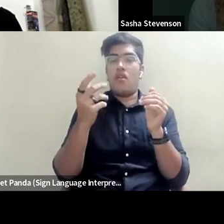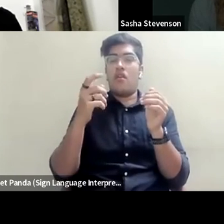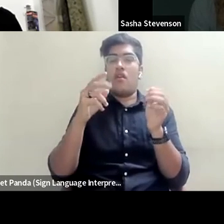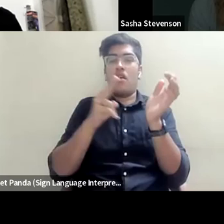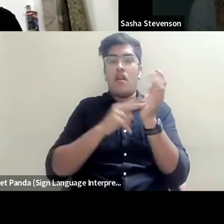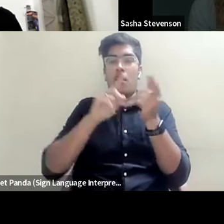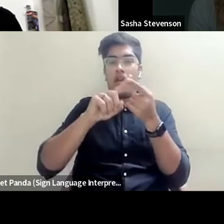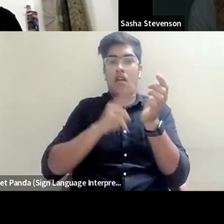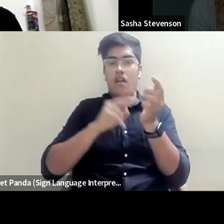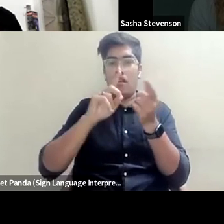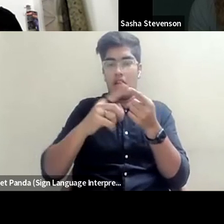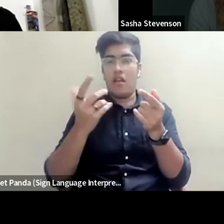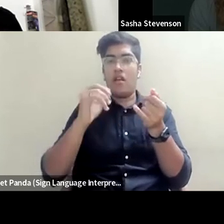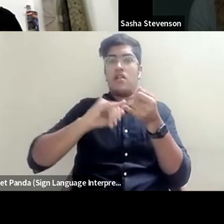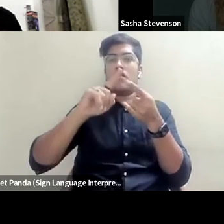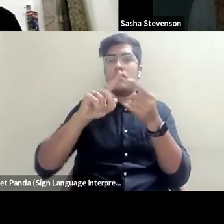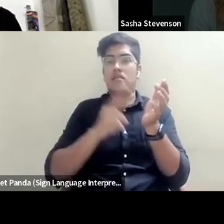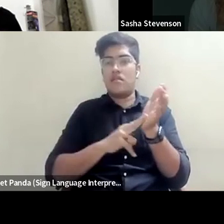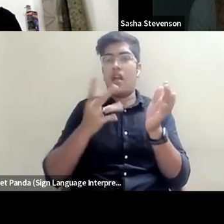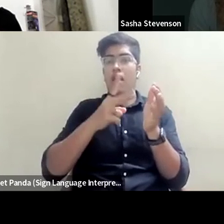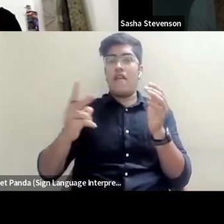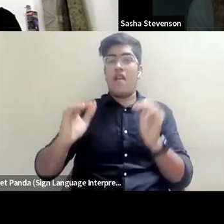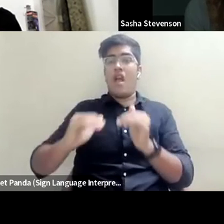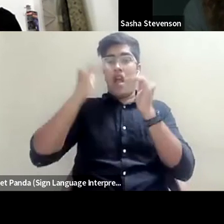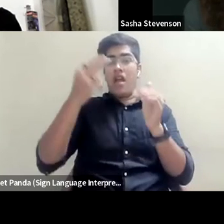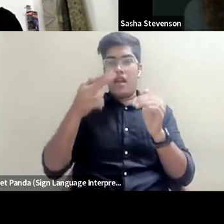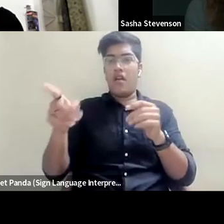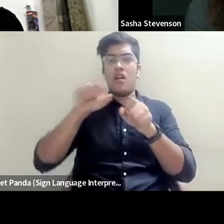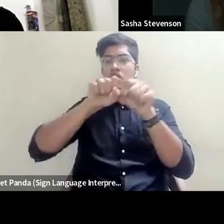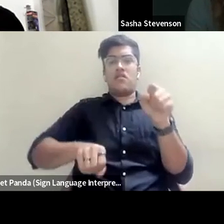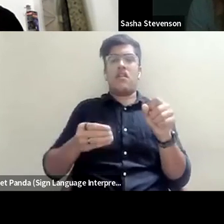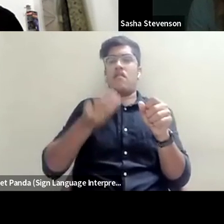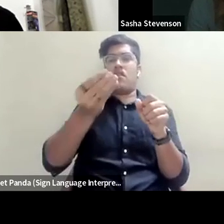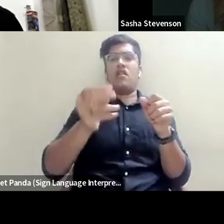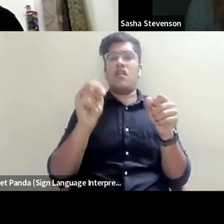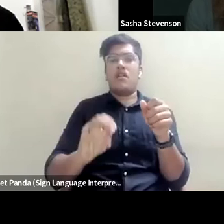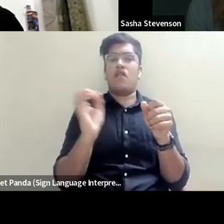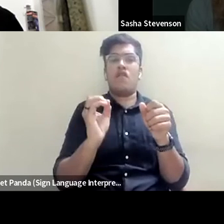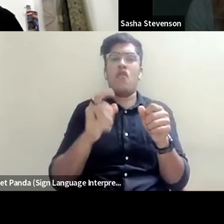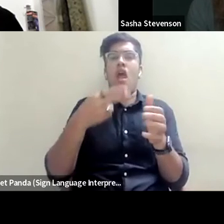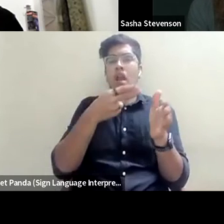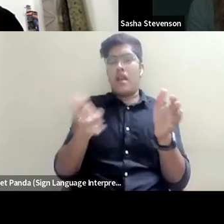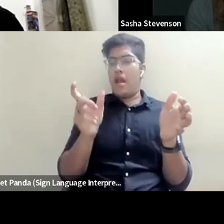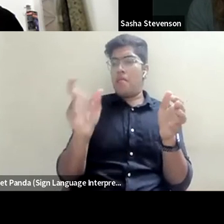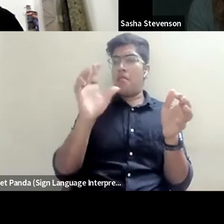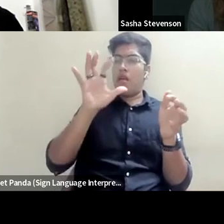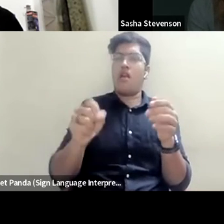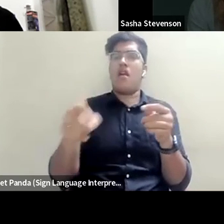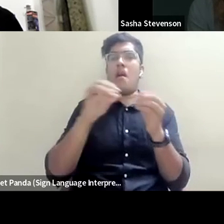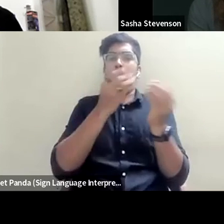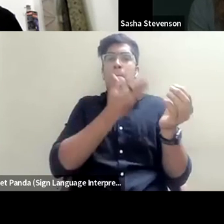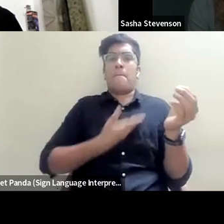से, ले वगैरह, तो उनको कोई सर्टिफिकेट दिखाने का जरूरत नहीं. वो नाम से मालूम पड़ता कि ये ब्राह्मण है. अभी